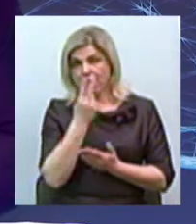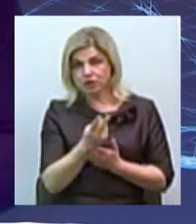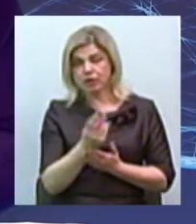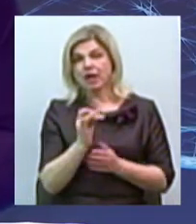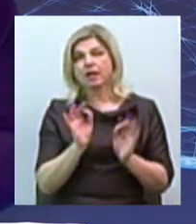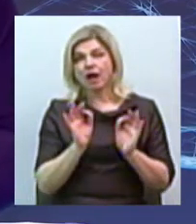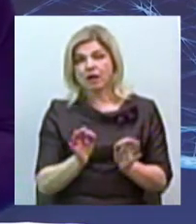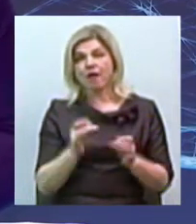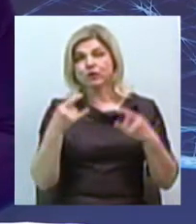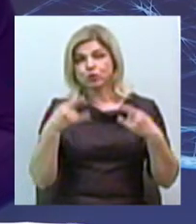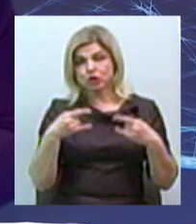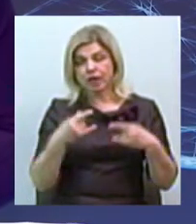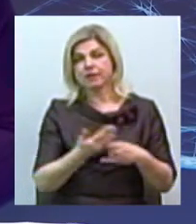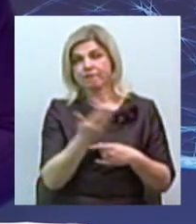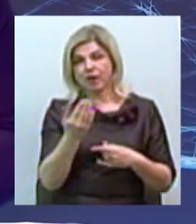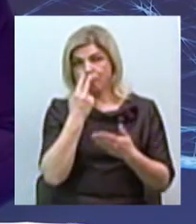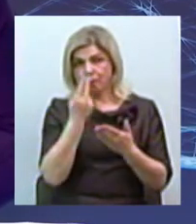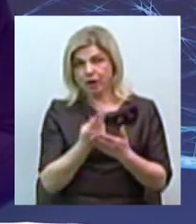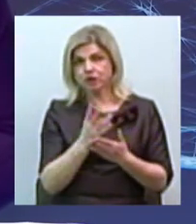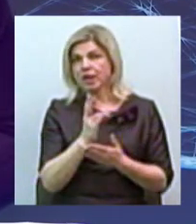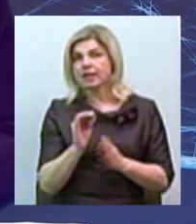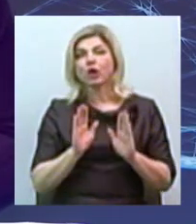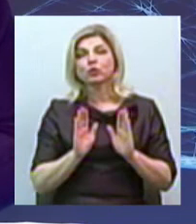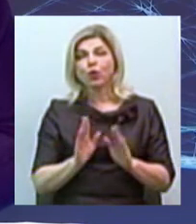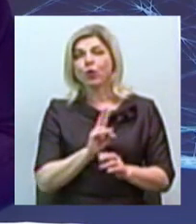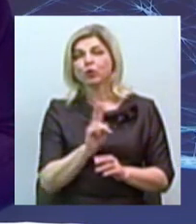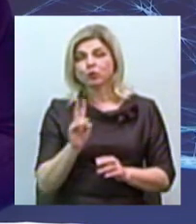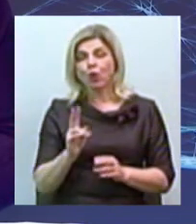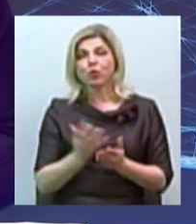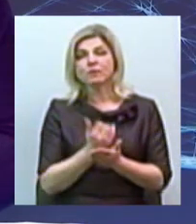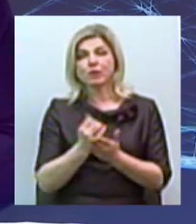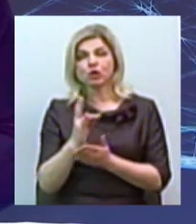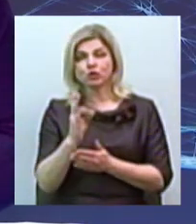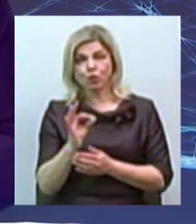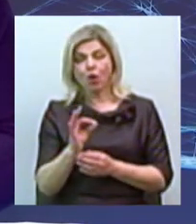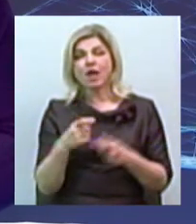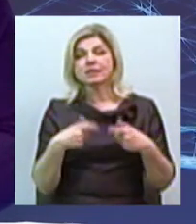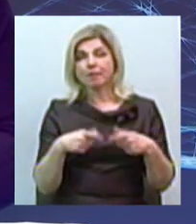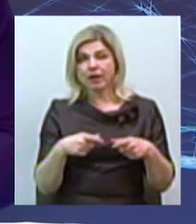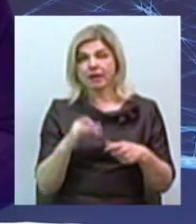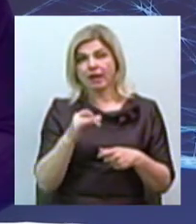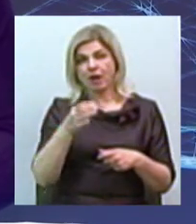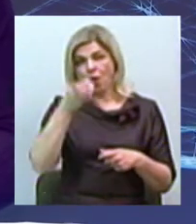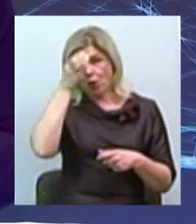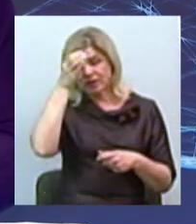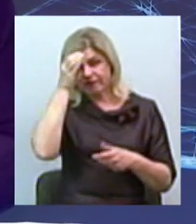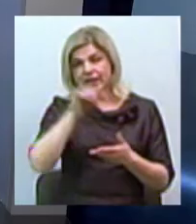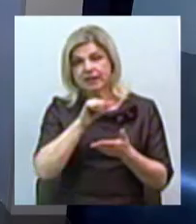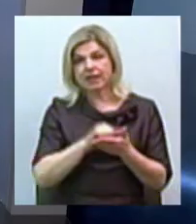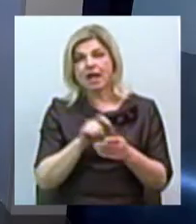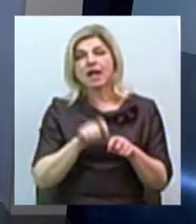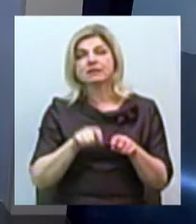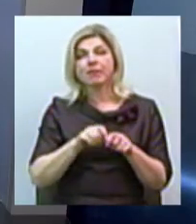у сюжеті ви побачили не лише тих, хто успішно просертифікувався, наших вчителів, а й освітніх експертів. Тобто